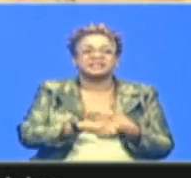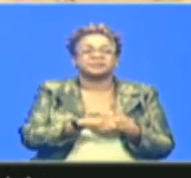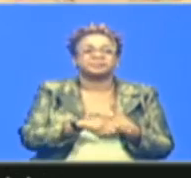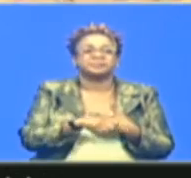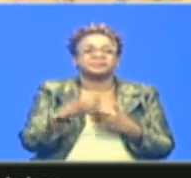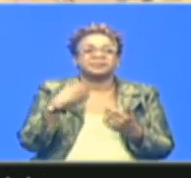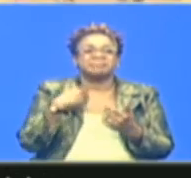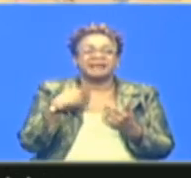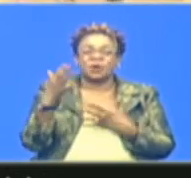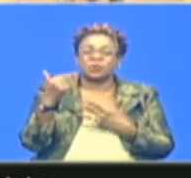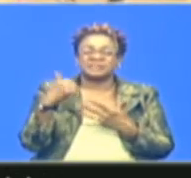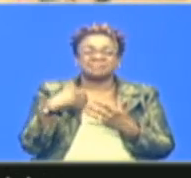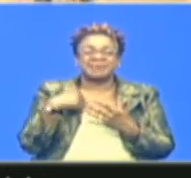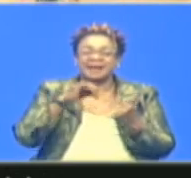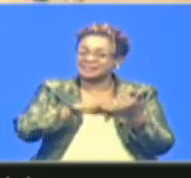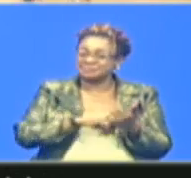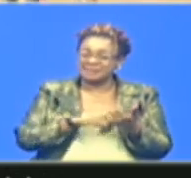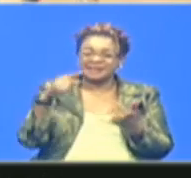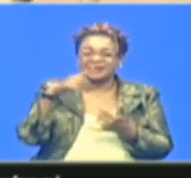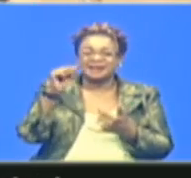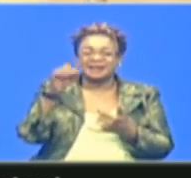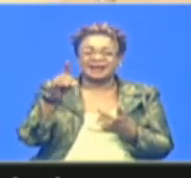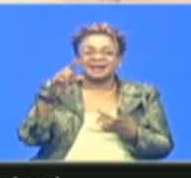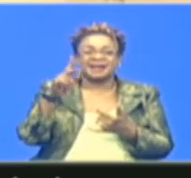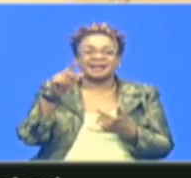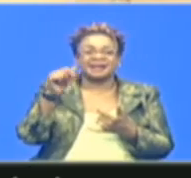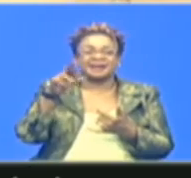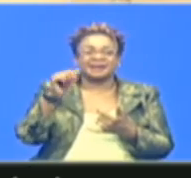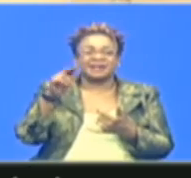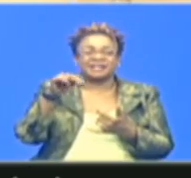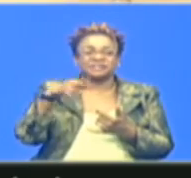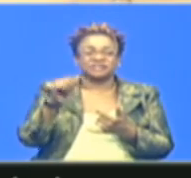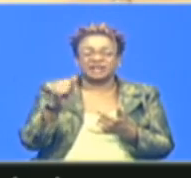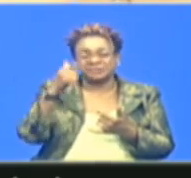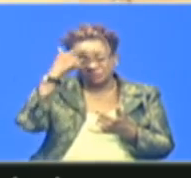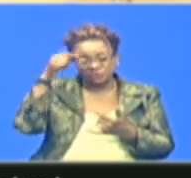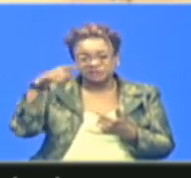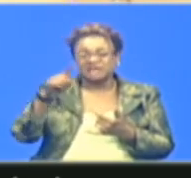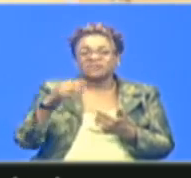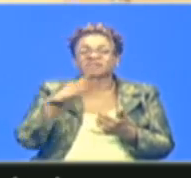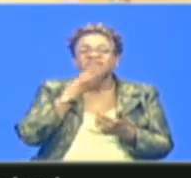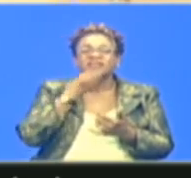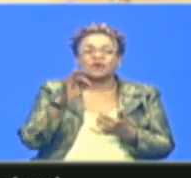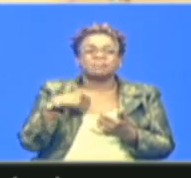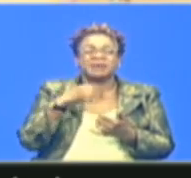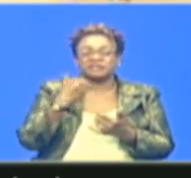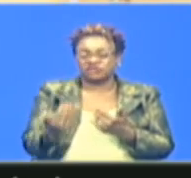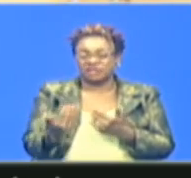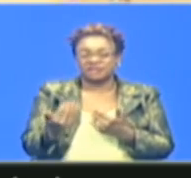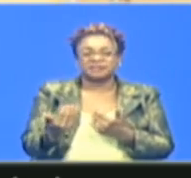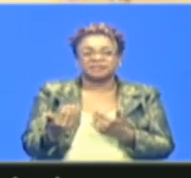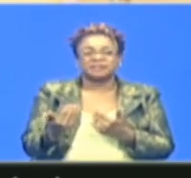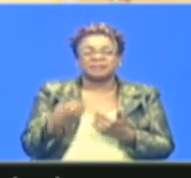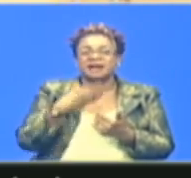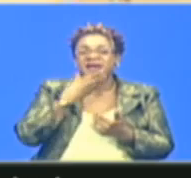Ngad Kalanja happy Father's Day because he's the father of my child and my dad, whoever you